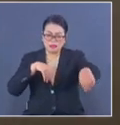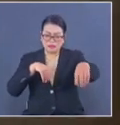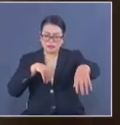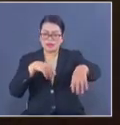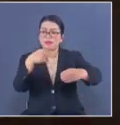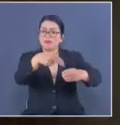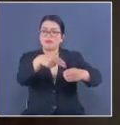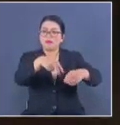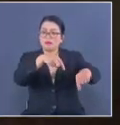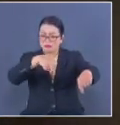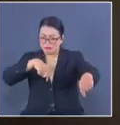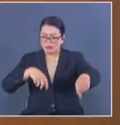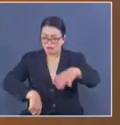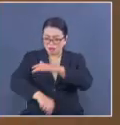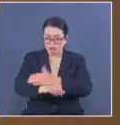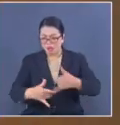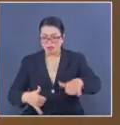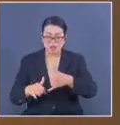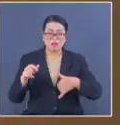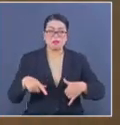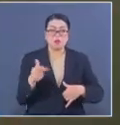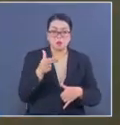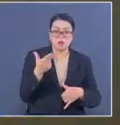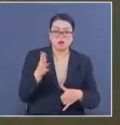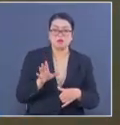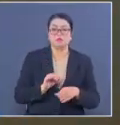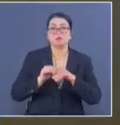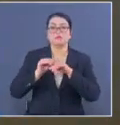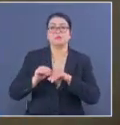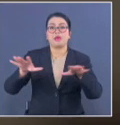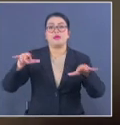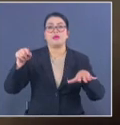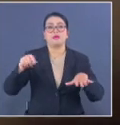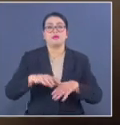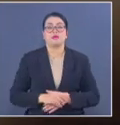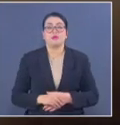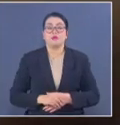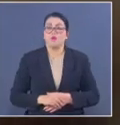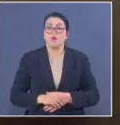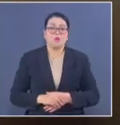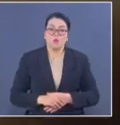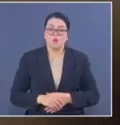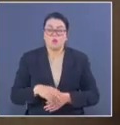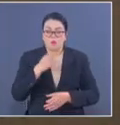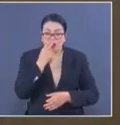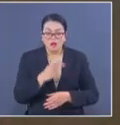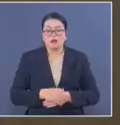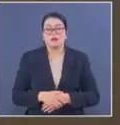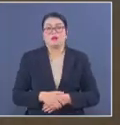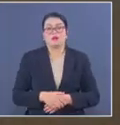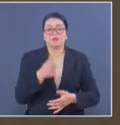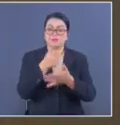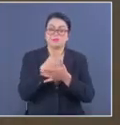ตรเนี่ยก่อนที่เอาคลิปนี้พอถ่ายเสร็จเรียบร้อยก็ไปแชร์ในโลกโซเชียลโอ้โหคนเห็นแบบนี้แล้วพี่เ